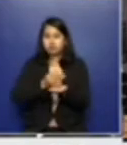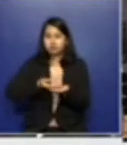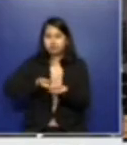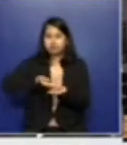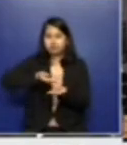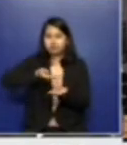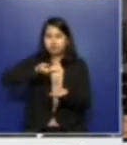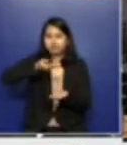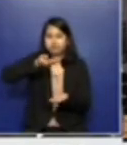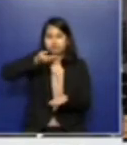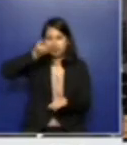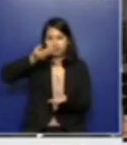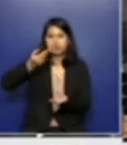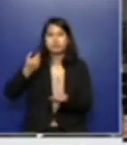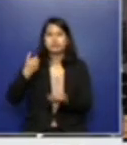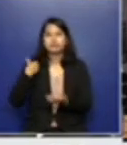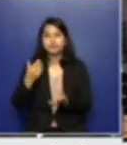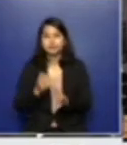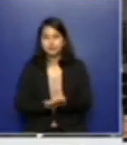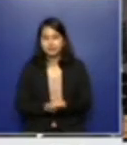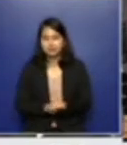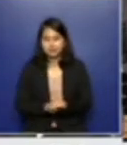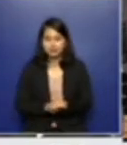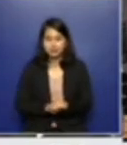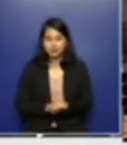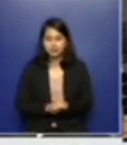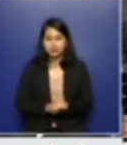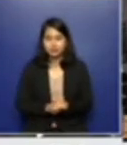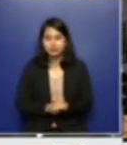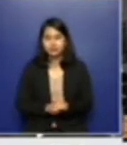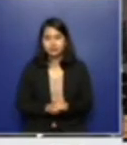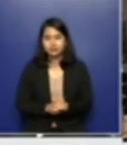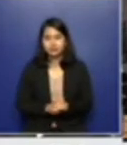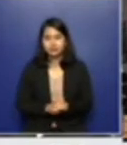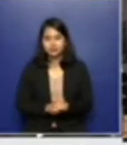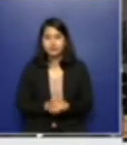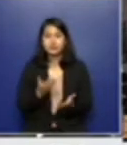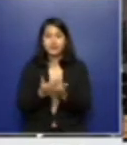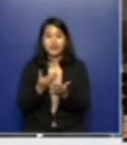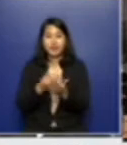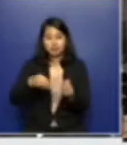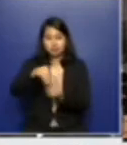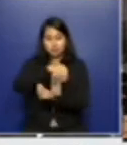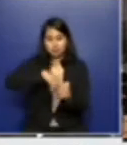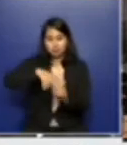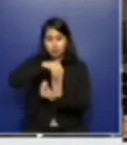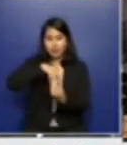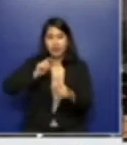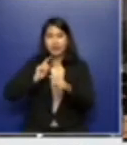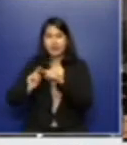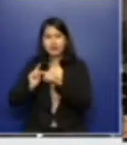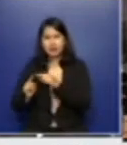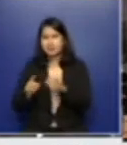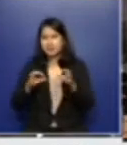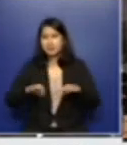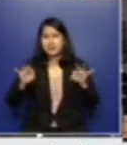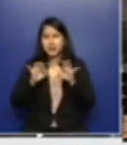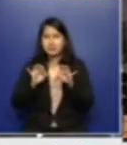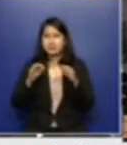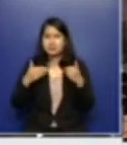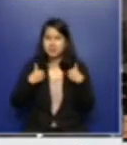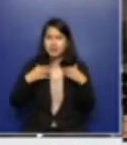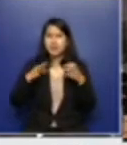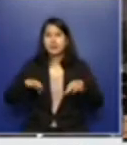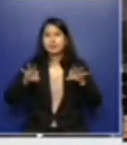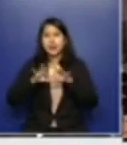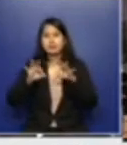ประเทศไทยเคยมีระบบงบประมาณมาและเงินก้อนนี้ค่ะก็ถูกใช้จ่ายในหลายรายการที่ไม่ได้จำเป็นแล้วก็ไม่ได้